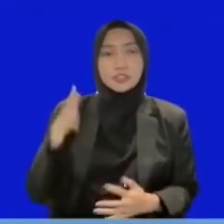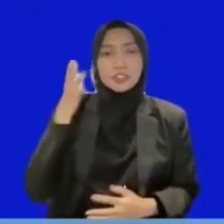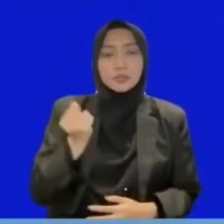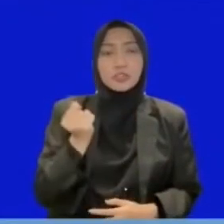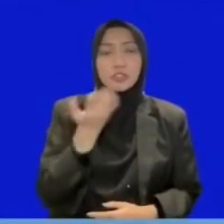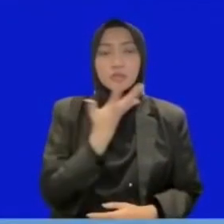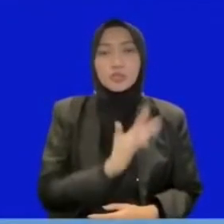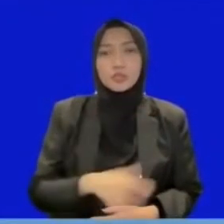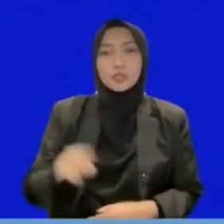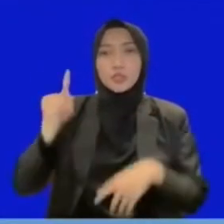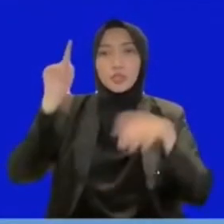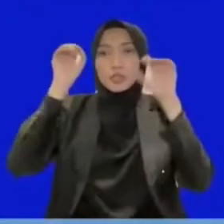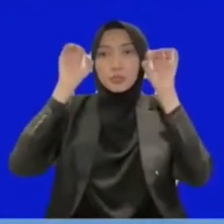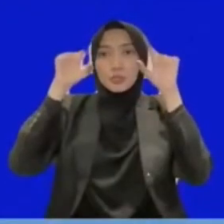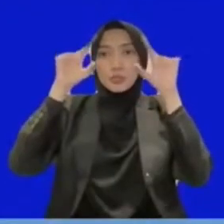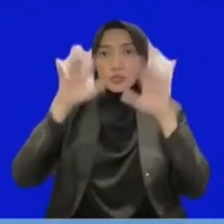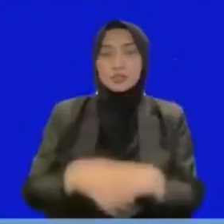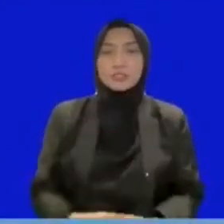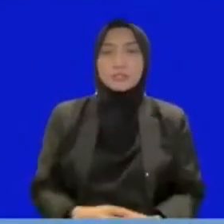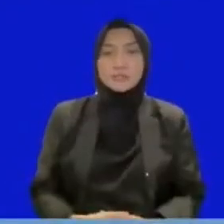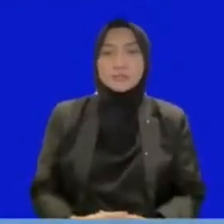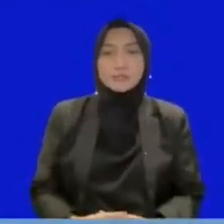Assalamualaikum warahmatullahi wabarakatuh.